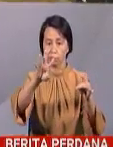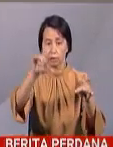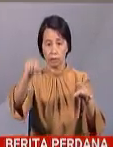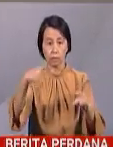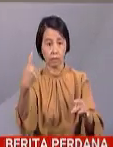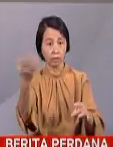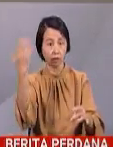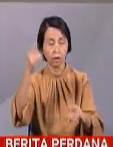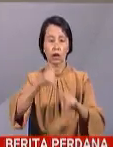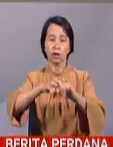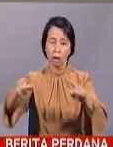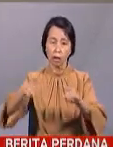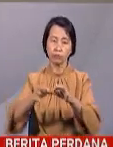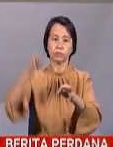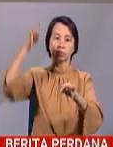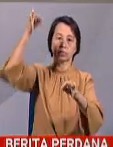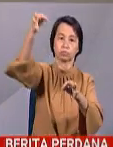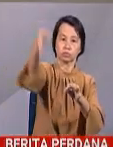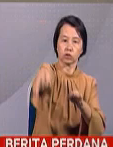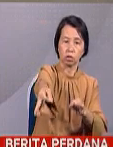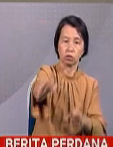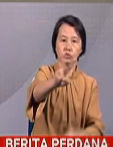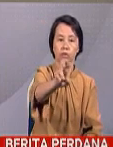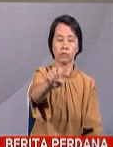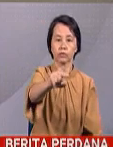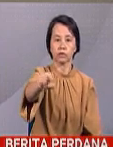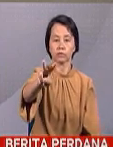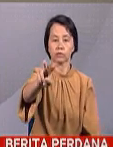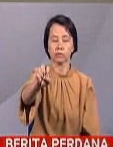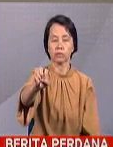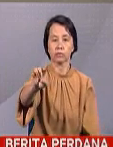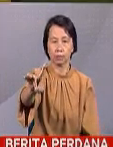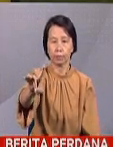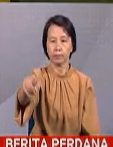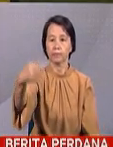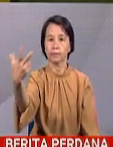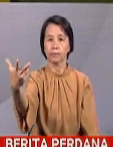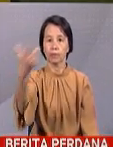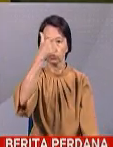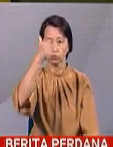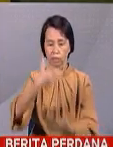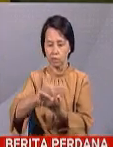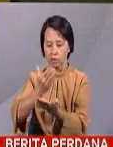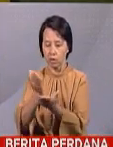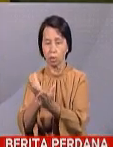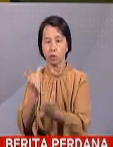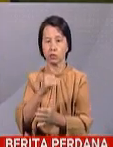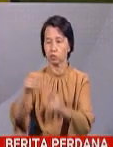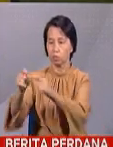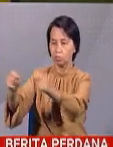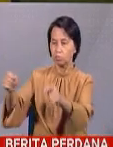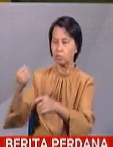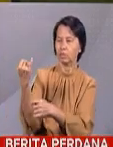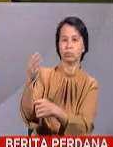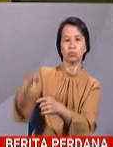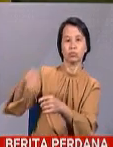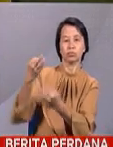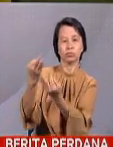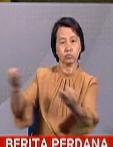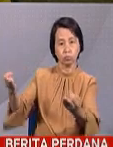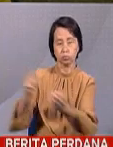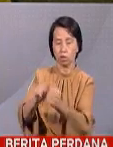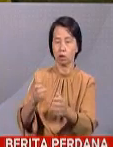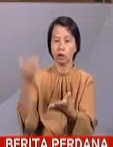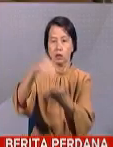Januari lalu namun ditangguhkan ke 20 hingga 28 Mac susulan isu bajet dan logistik tuan rumah ia kemudian